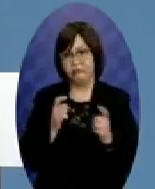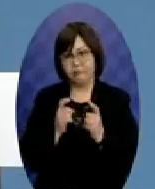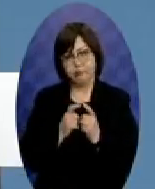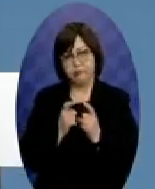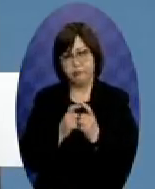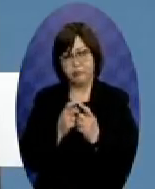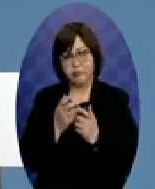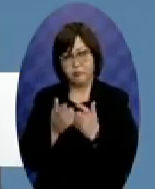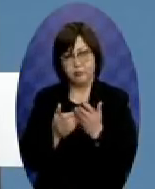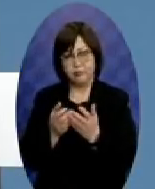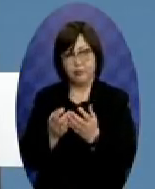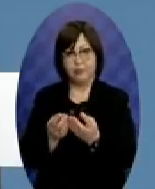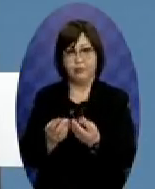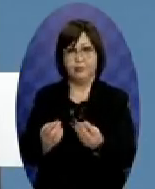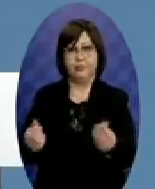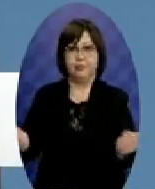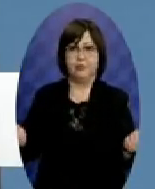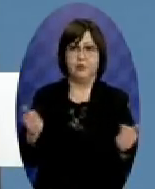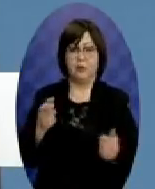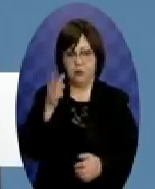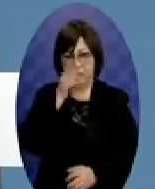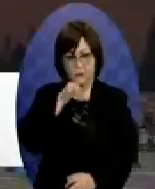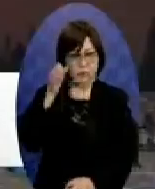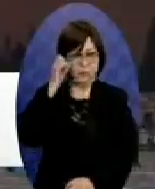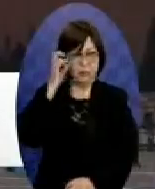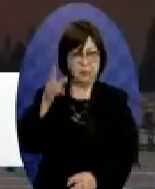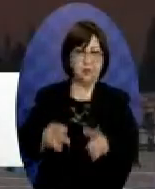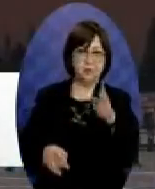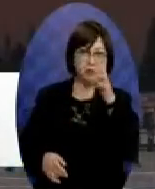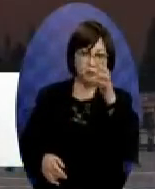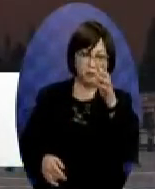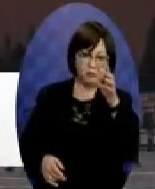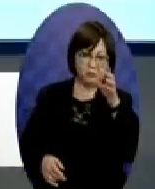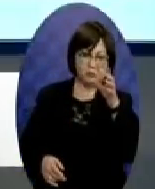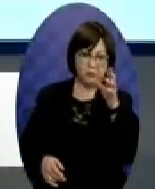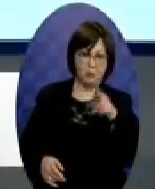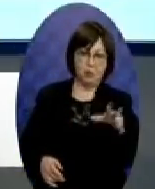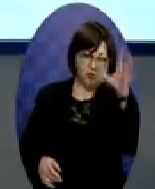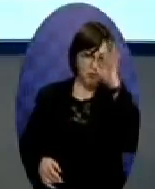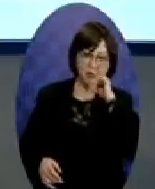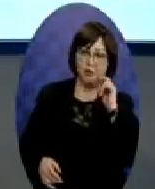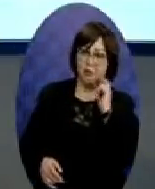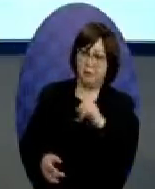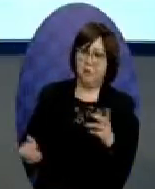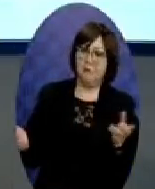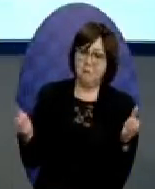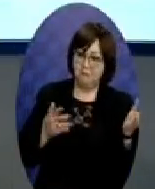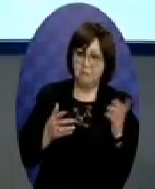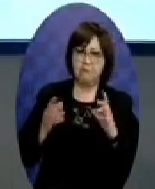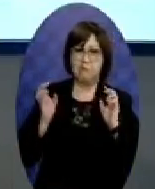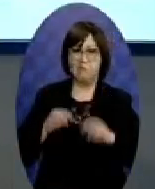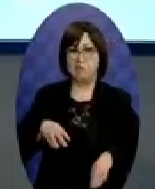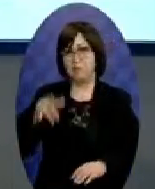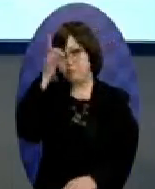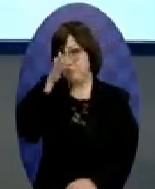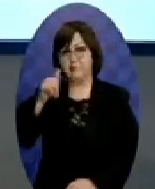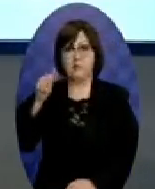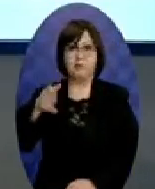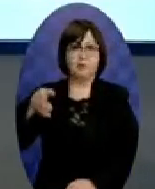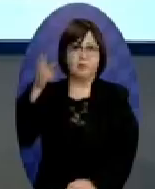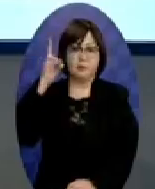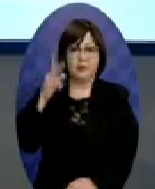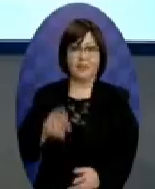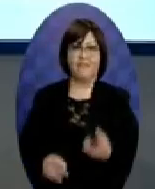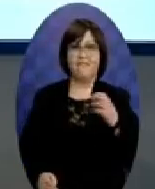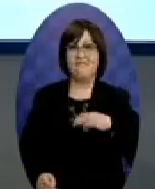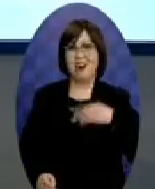яриа хэлцээ хийгдэнэ гэдгийг Путин Абэ Шинзо нар цохон тэмдэглэж байгаа маа. Германы канцлер Ангела Меркель, Франц ерөнхийлөгч